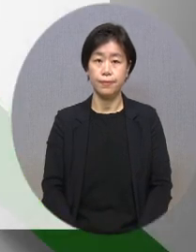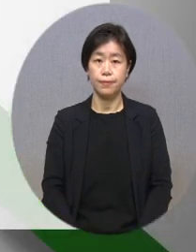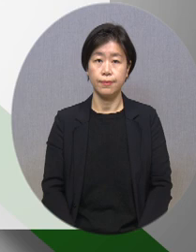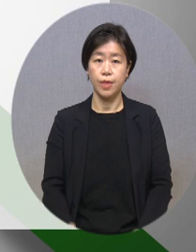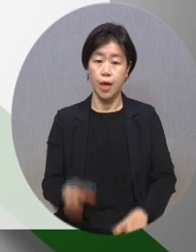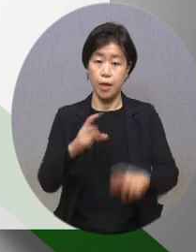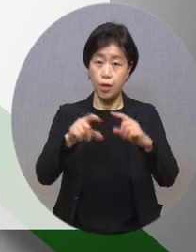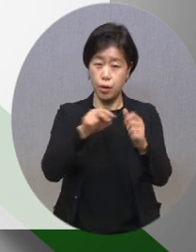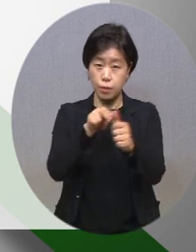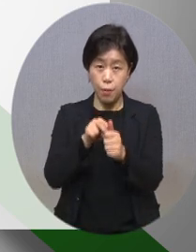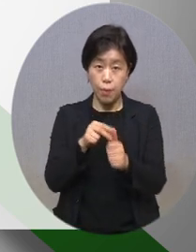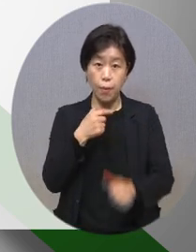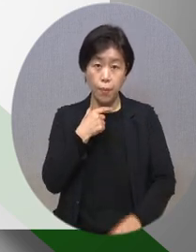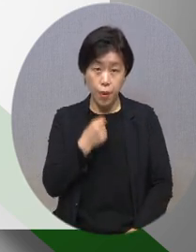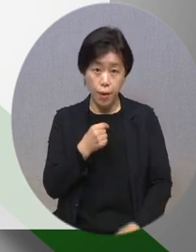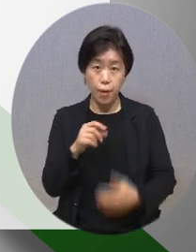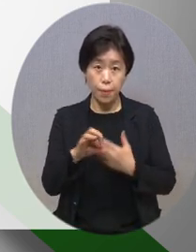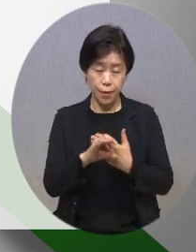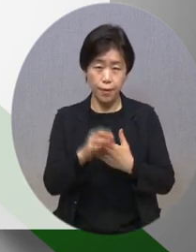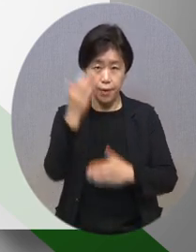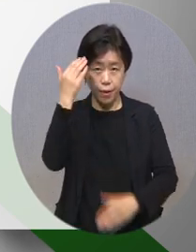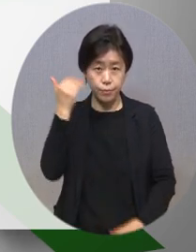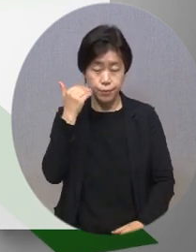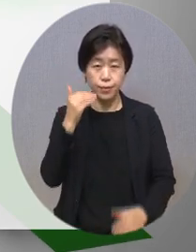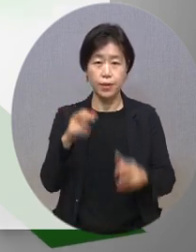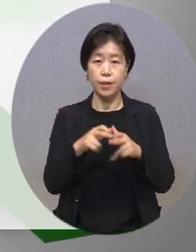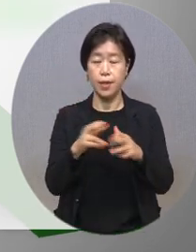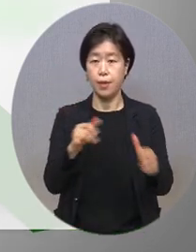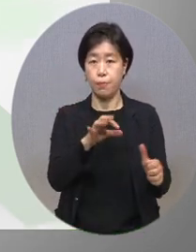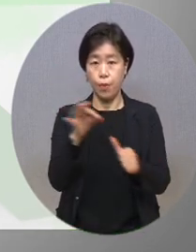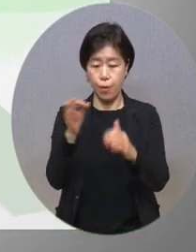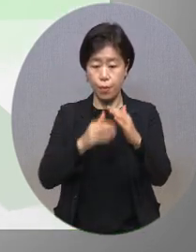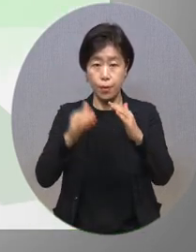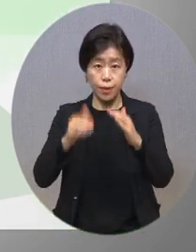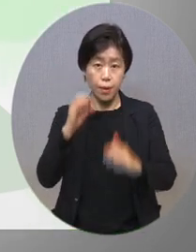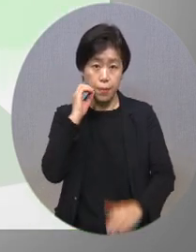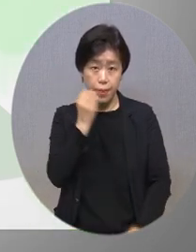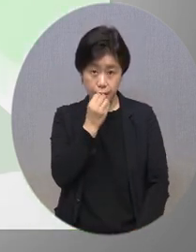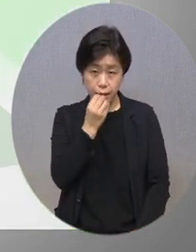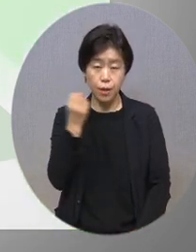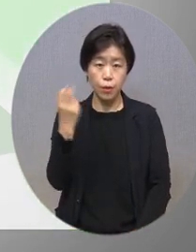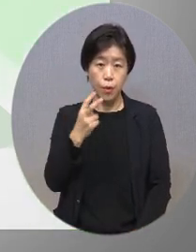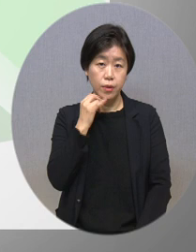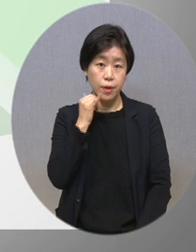더 자세한 입사 지원과 문의 사항은 한국장애인고용공단 누리집이나